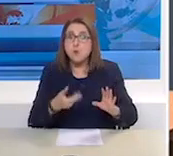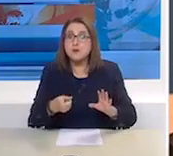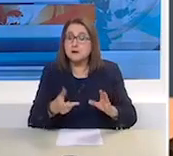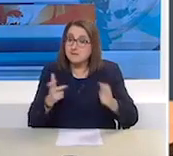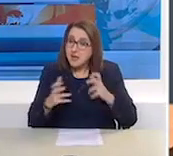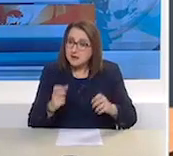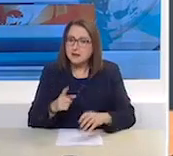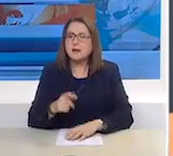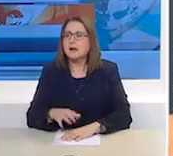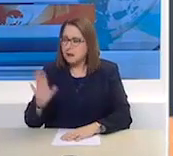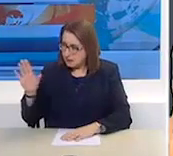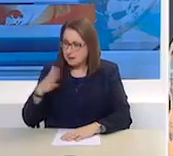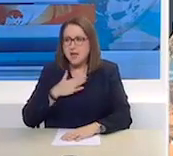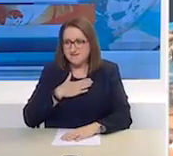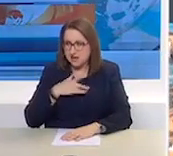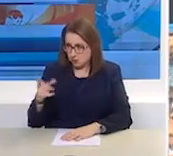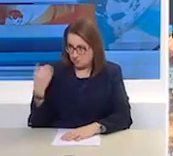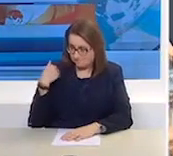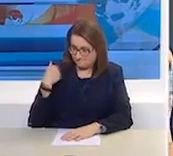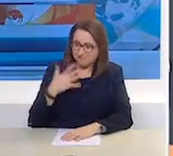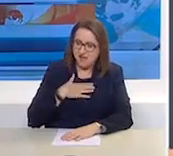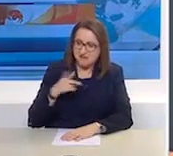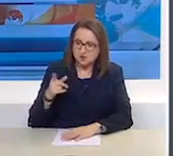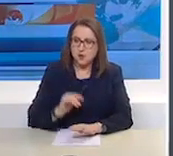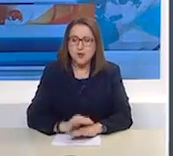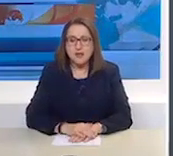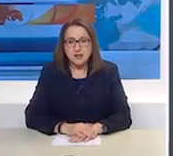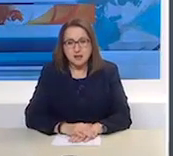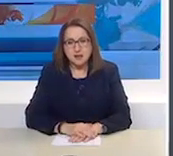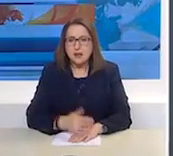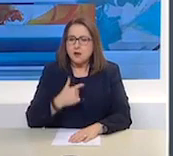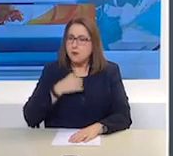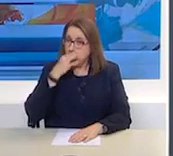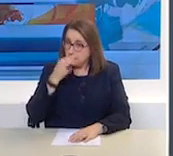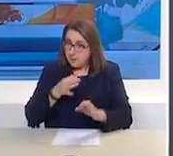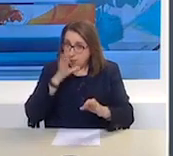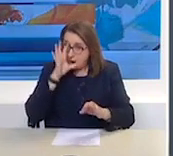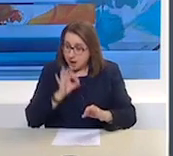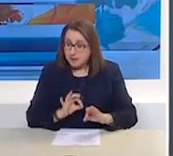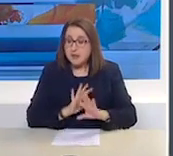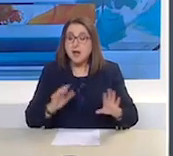Ευχαριστώ για την ερώτηση αυτή. Καταρχήν, να πω με κάθε ειλικρίνεια ότι